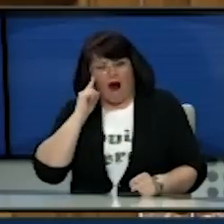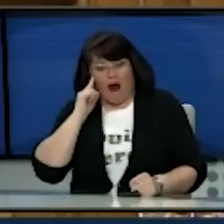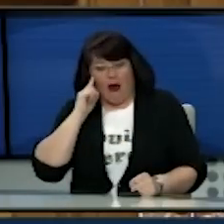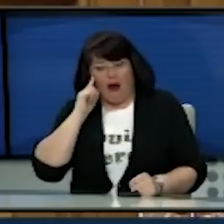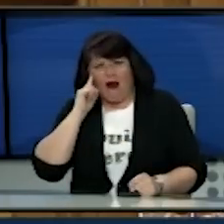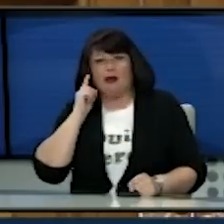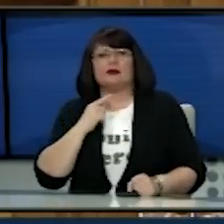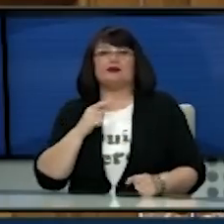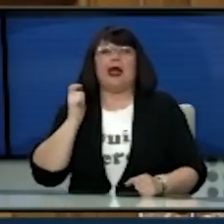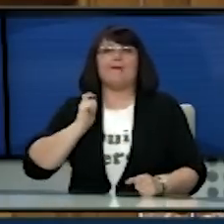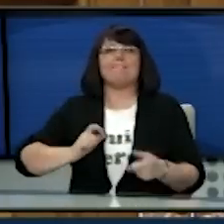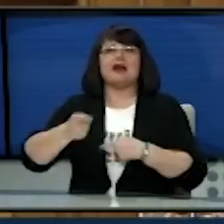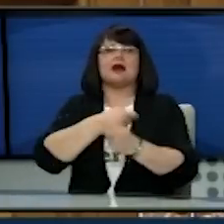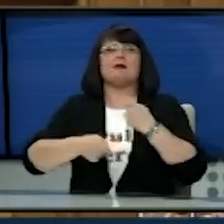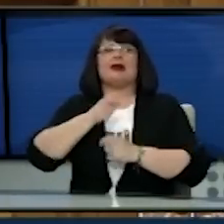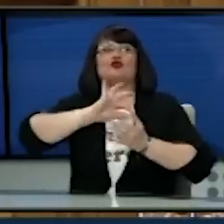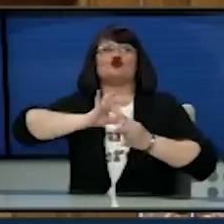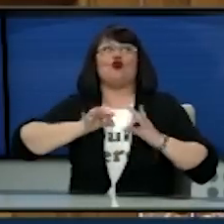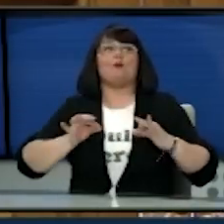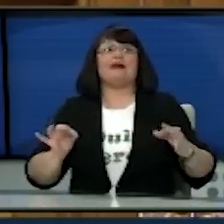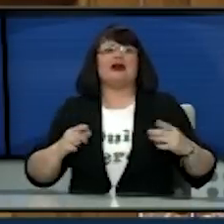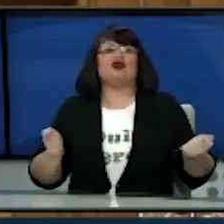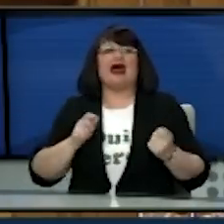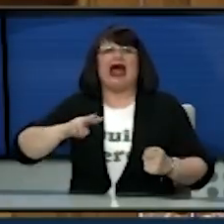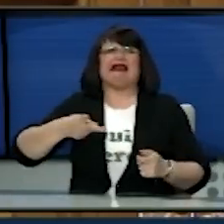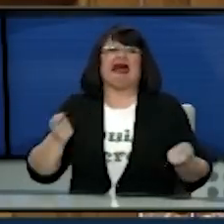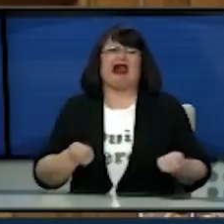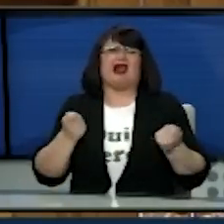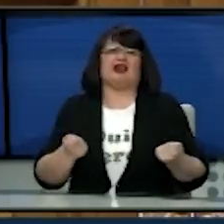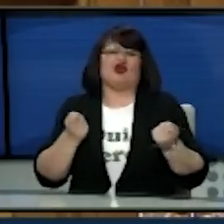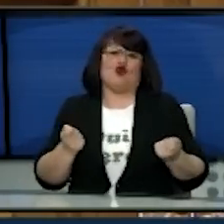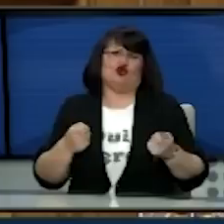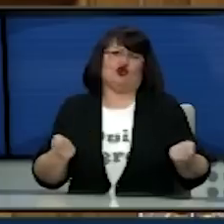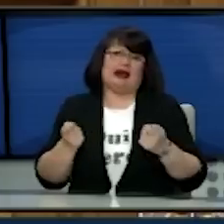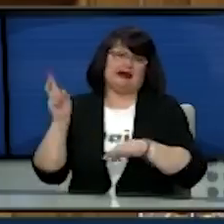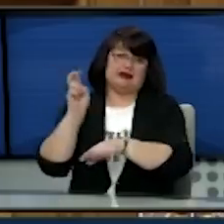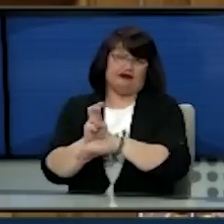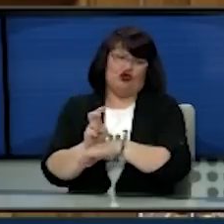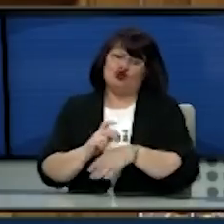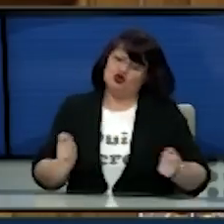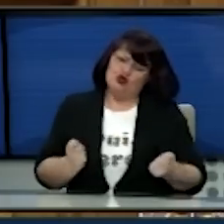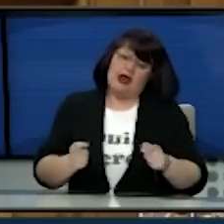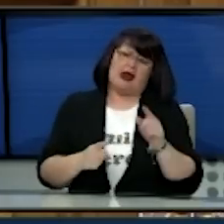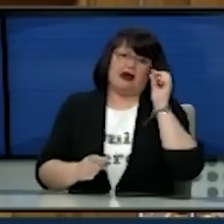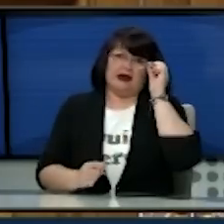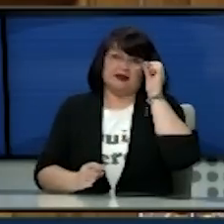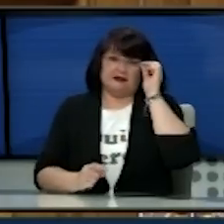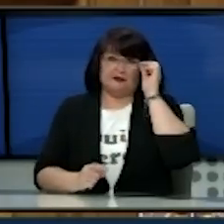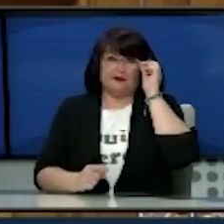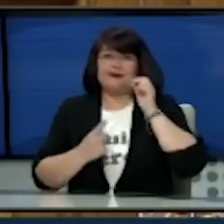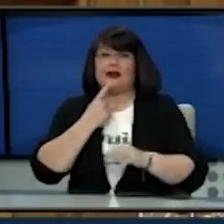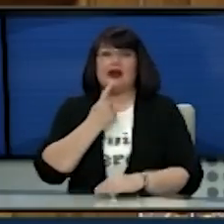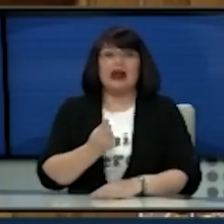διάφορους επιχειρηματικούς ομίλους ό,τι πιο αντεργατικό ήταν σε εκκρεμότητα. Και